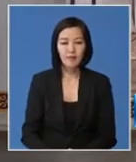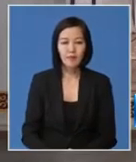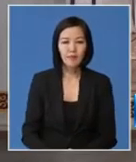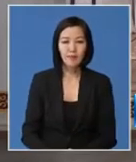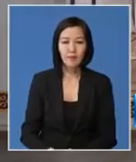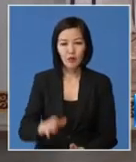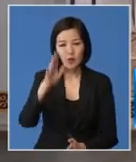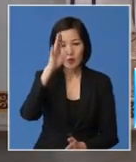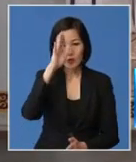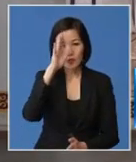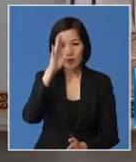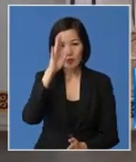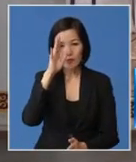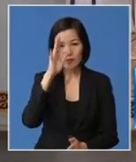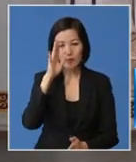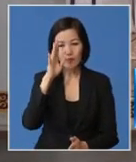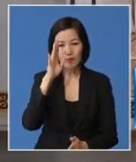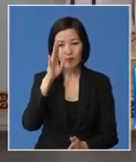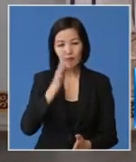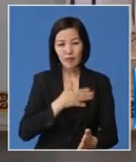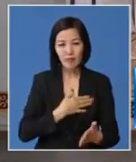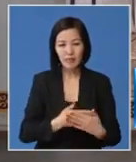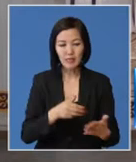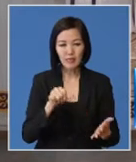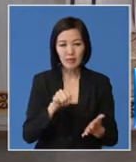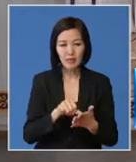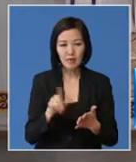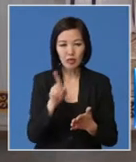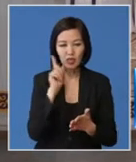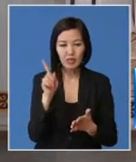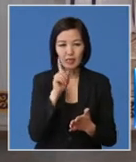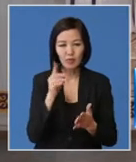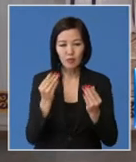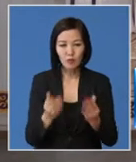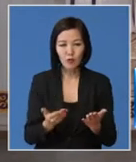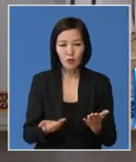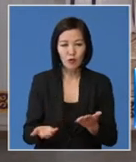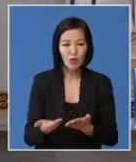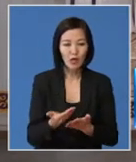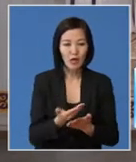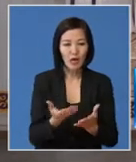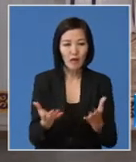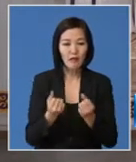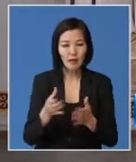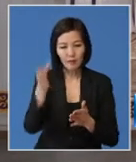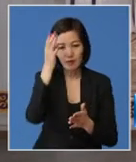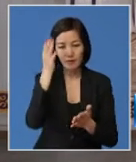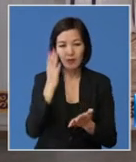Ол балалардың бір ерекше белсендігі бар, бүгінгі күнгі жинаған білімдері бар.